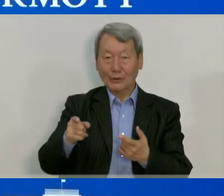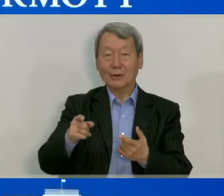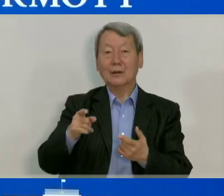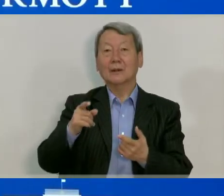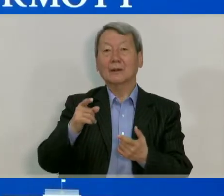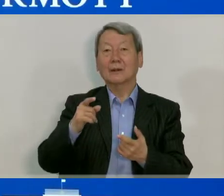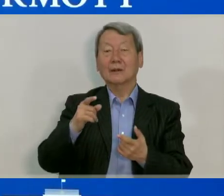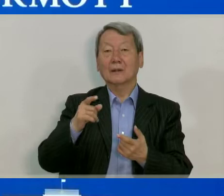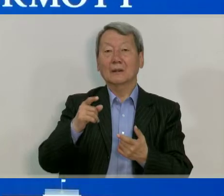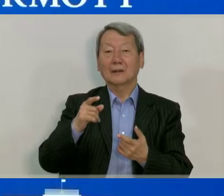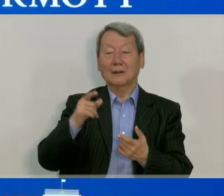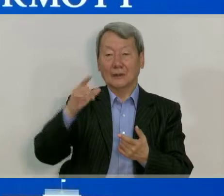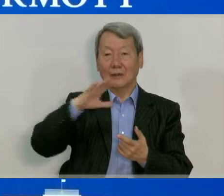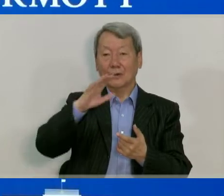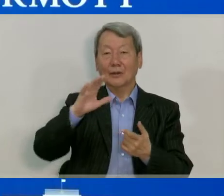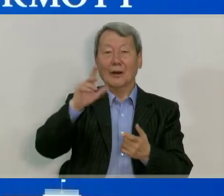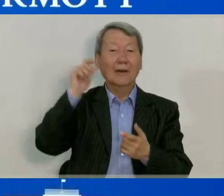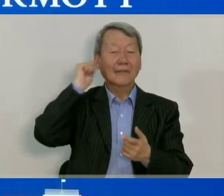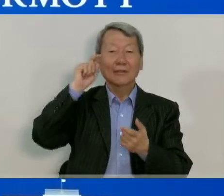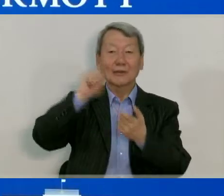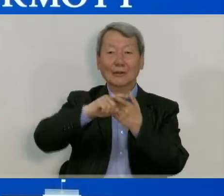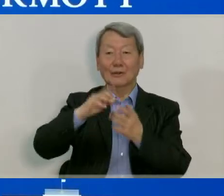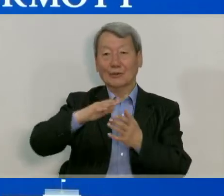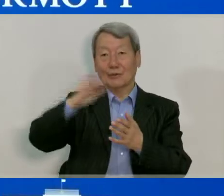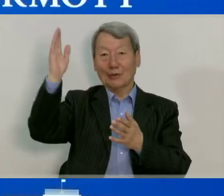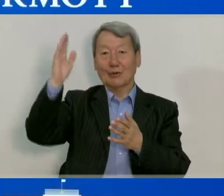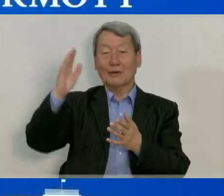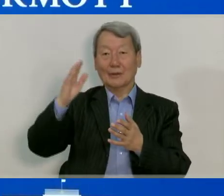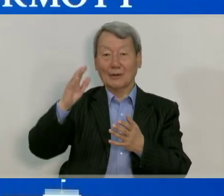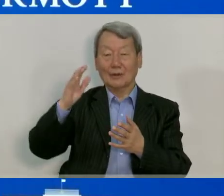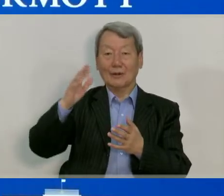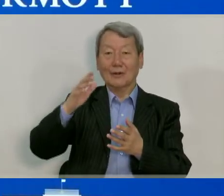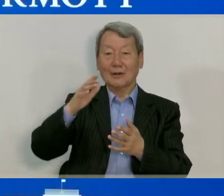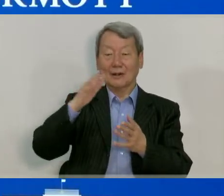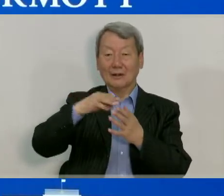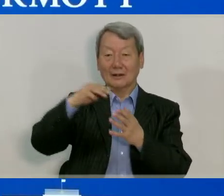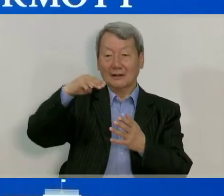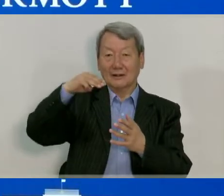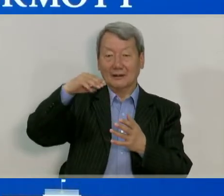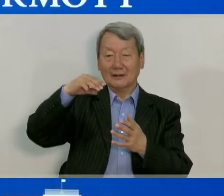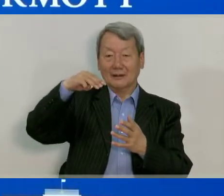Ошол жанакындай жашы өйдөрөктөргө мындай терс